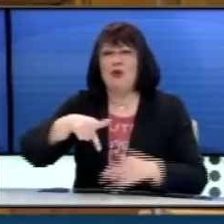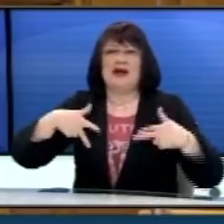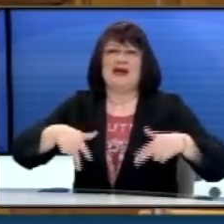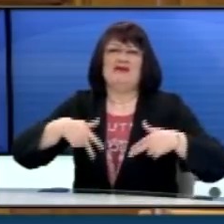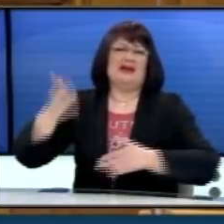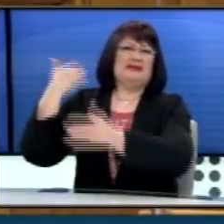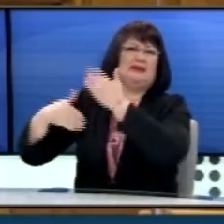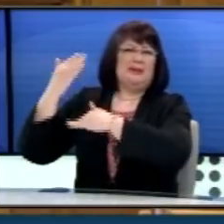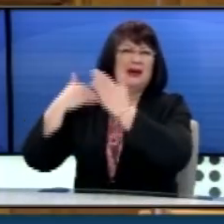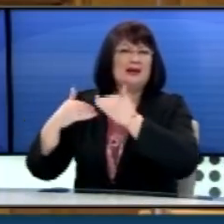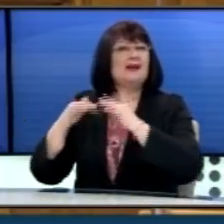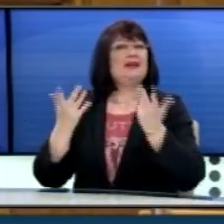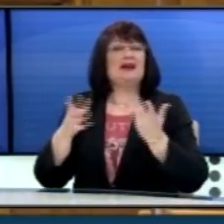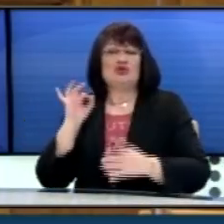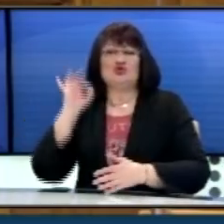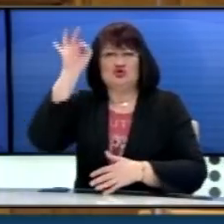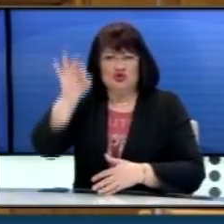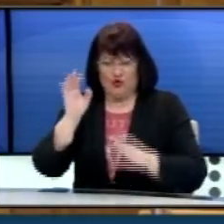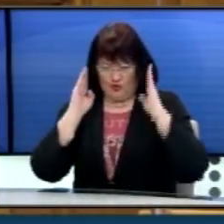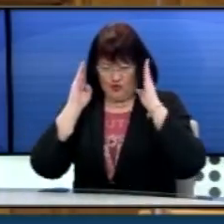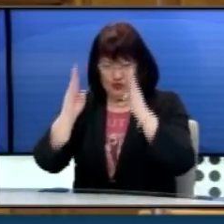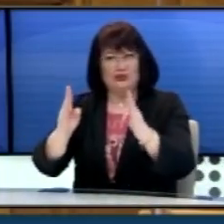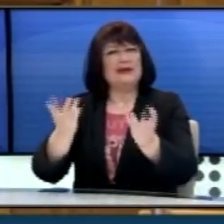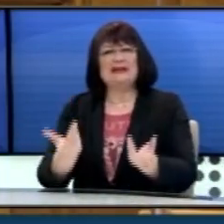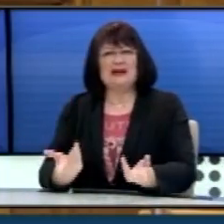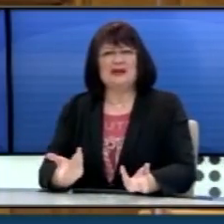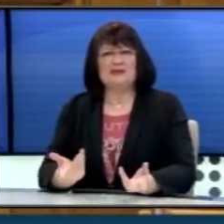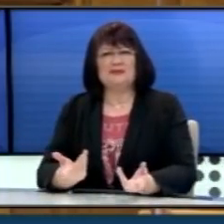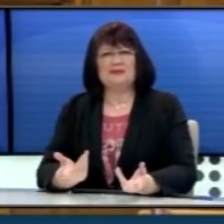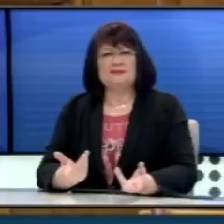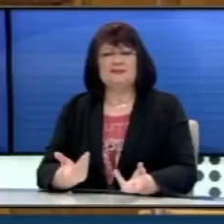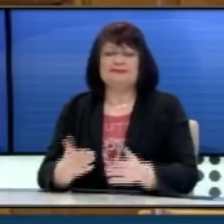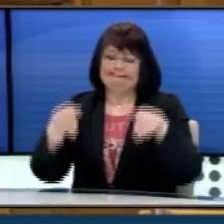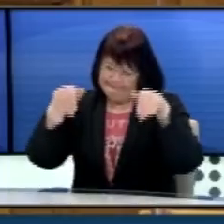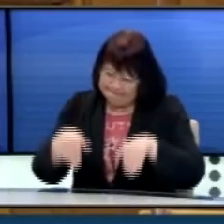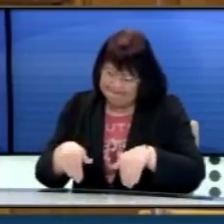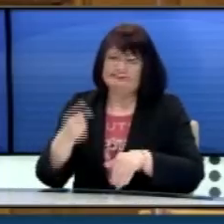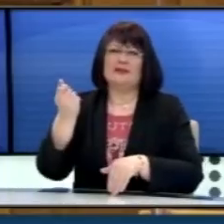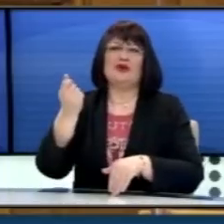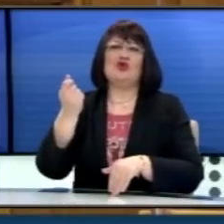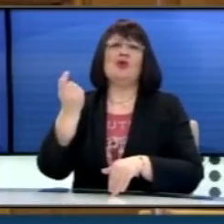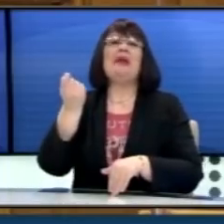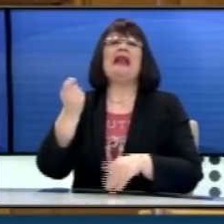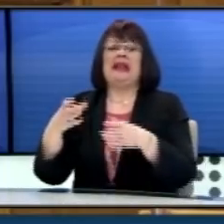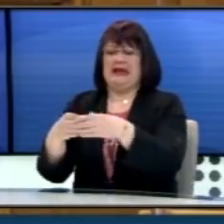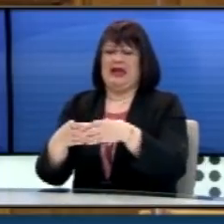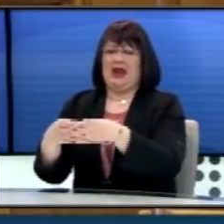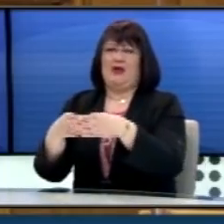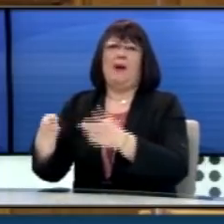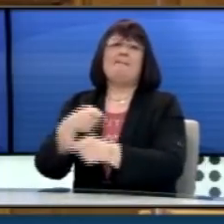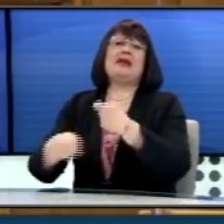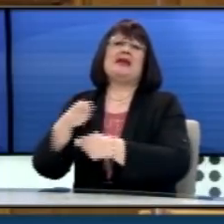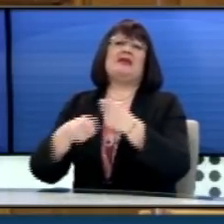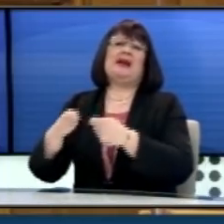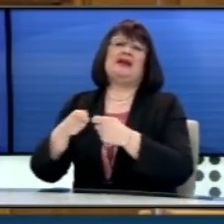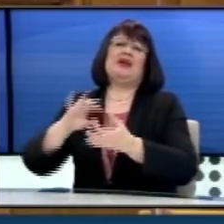κυβερνήσεων πριν από σας, ήταν, είναι και θα είναι η υπηρέτηση της οικονομίας των λίγων, των